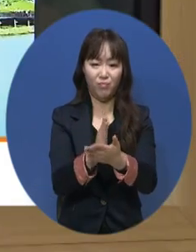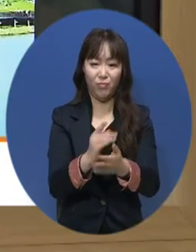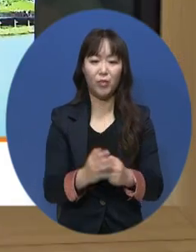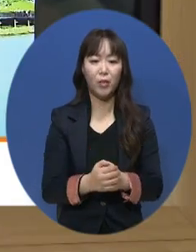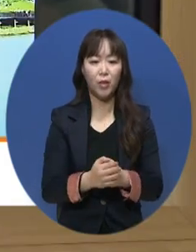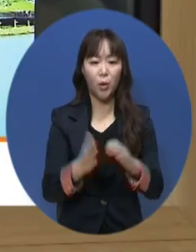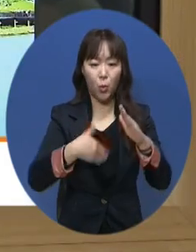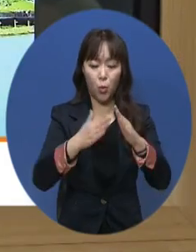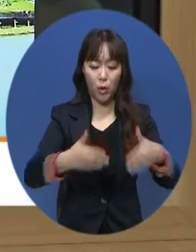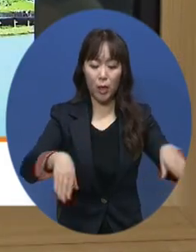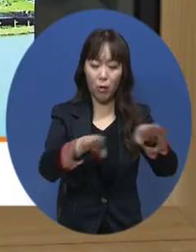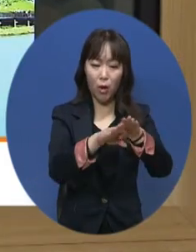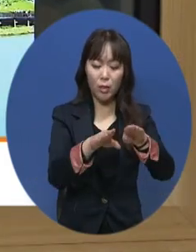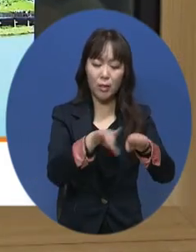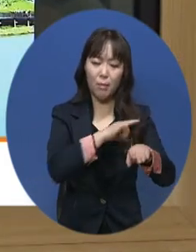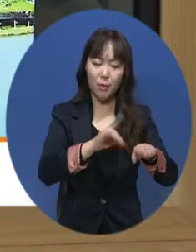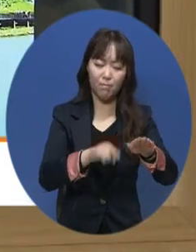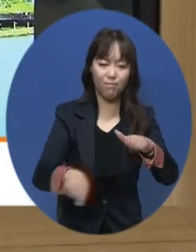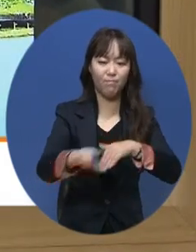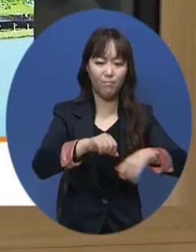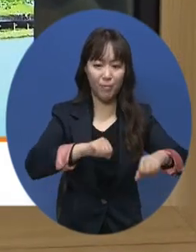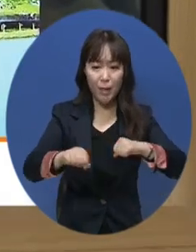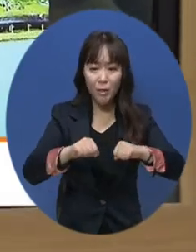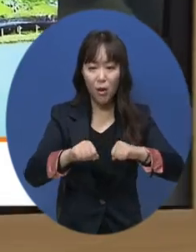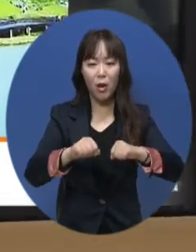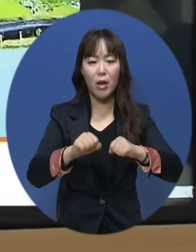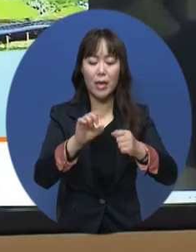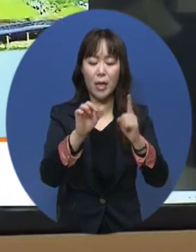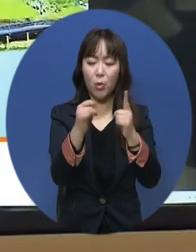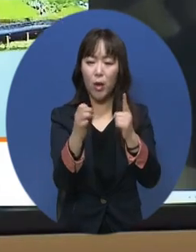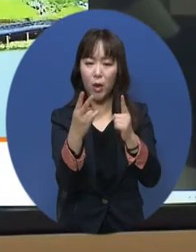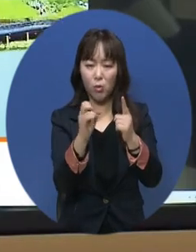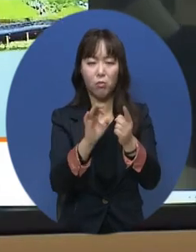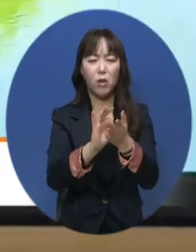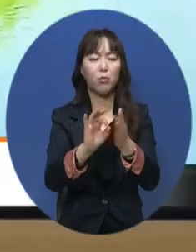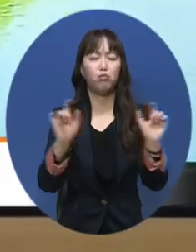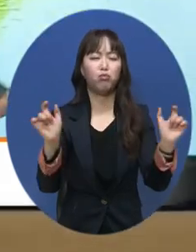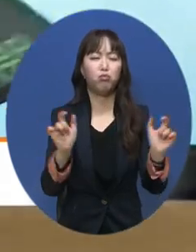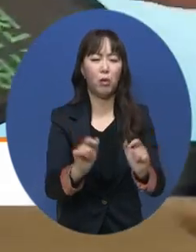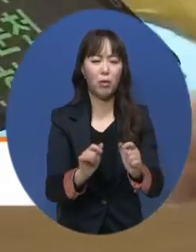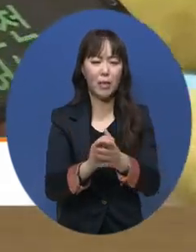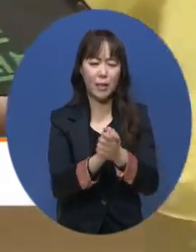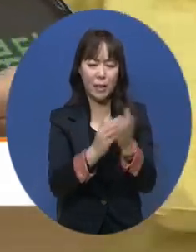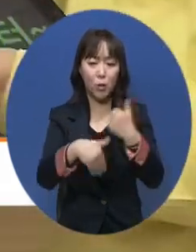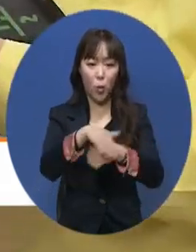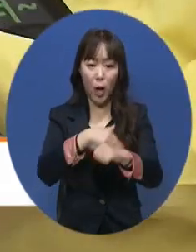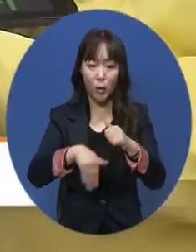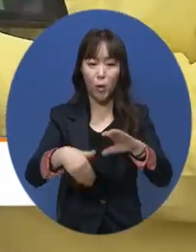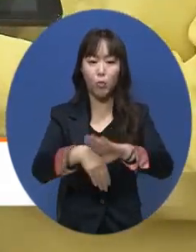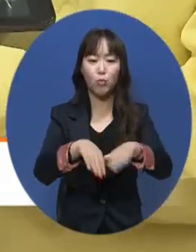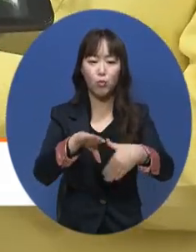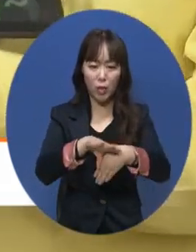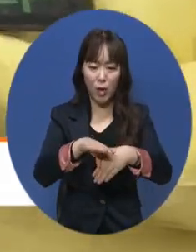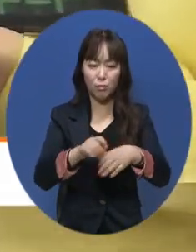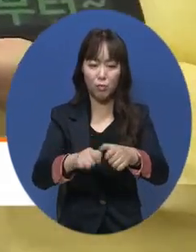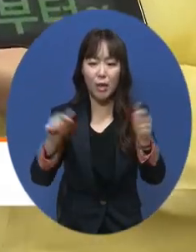조치는 공공기관이 솔선수범해 일회용품 사용을 억제하고 친환경 소비 문화를 확산하기